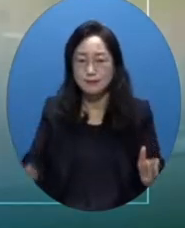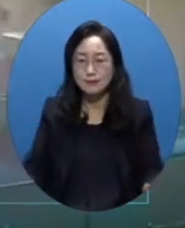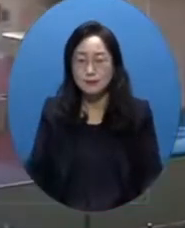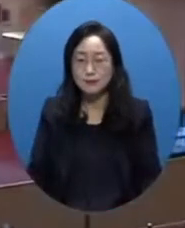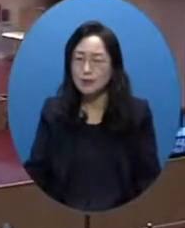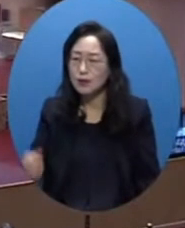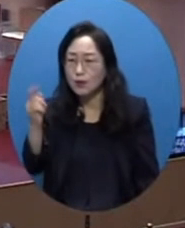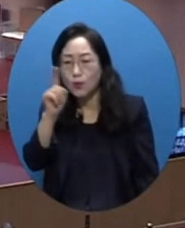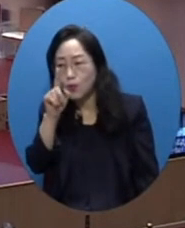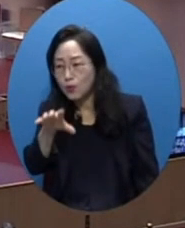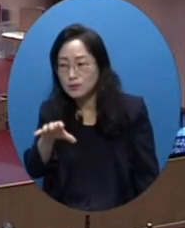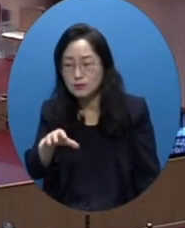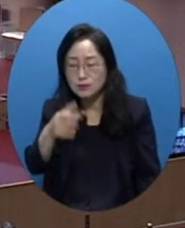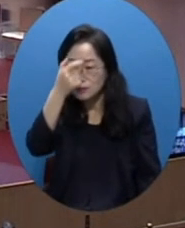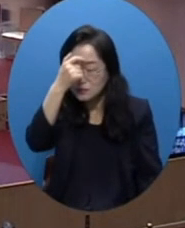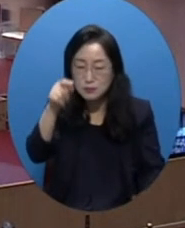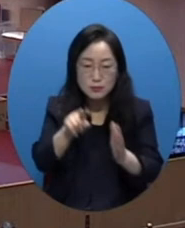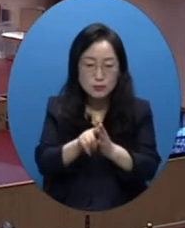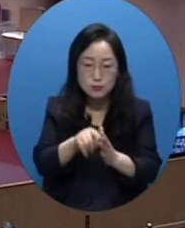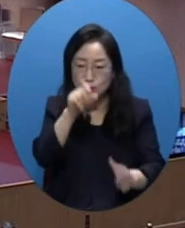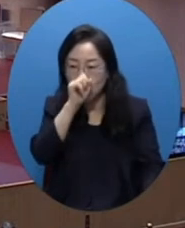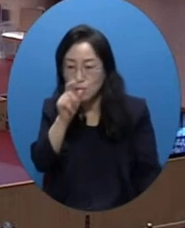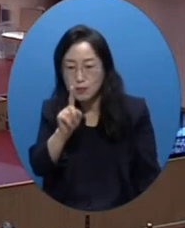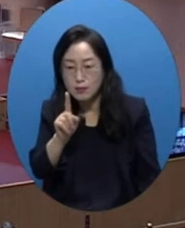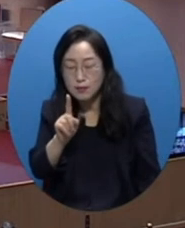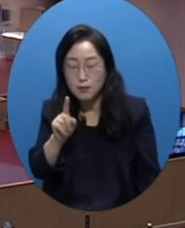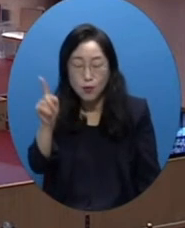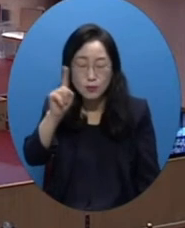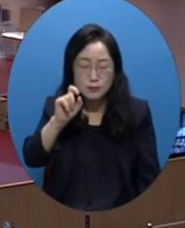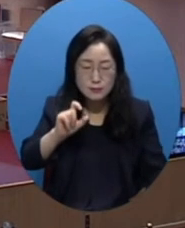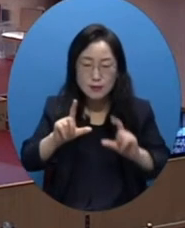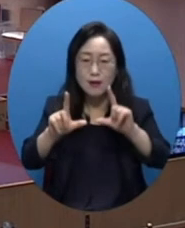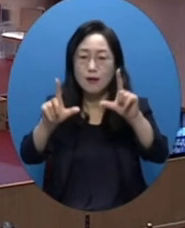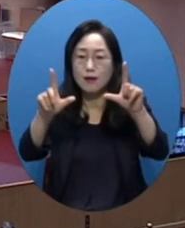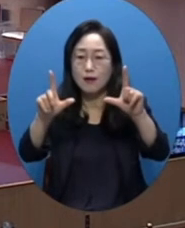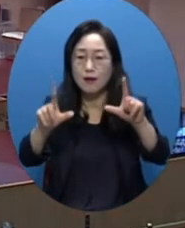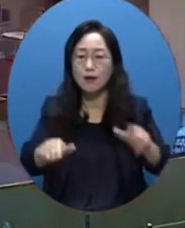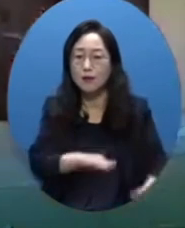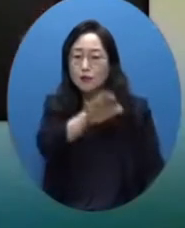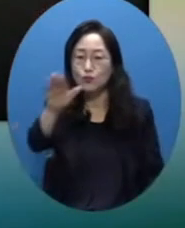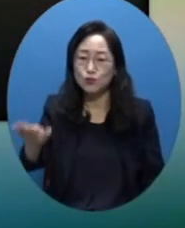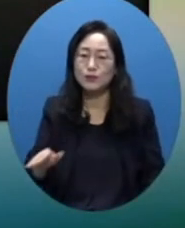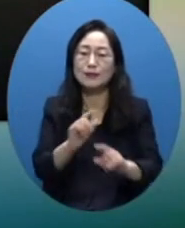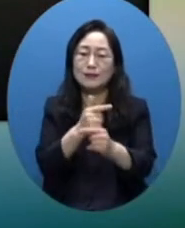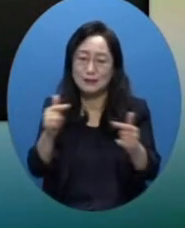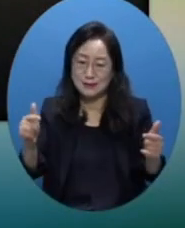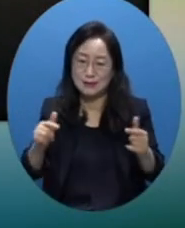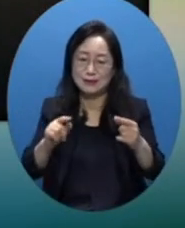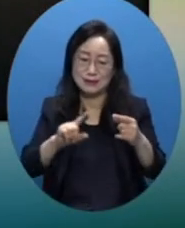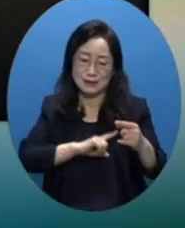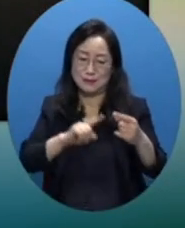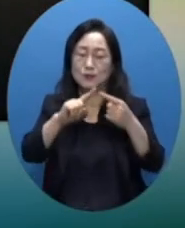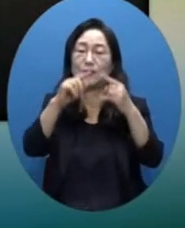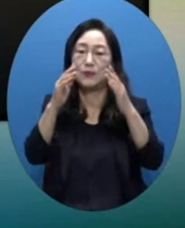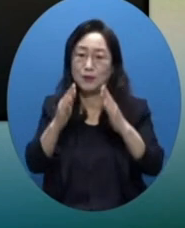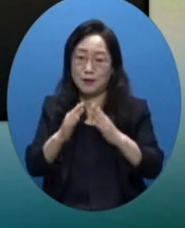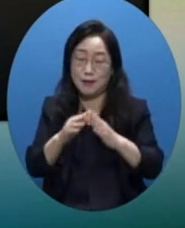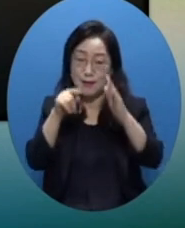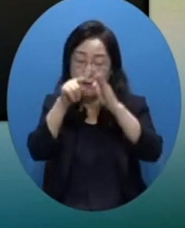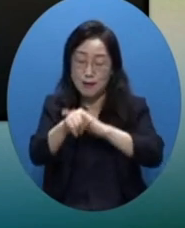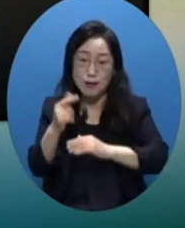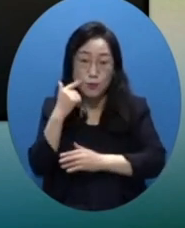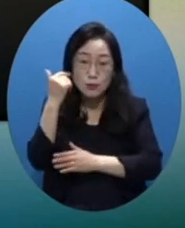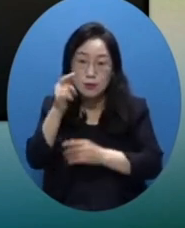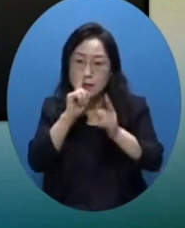어느 교회 가서 내가 이제 신앙생활을 할까? 그러다가 어느 날 우리들 교회에 갔는데 목사님 말씀이 그